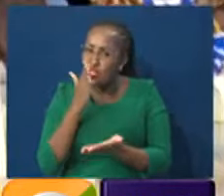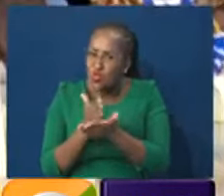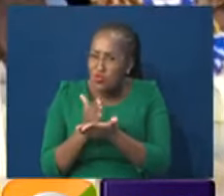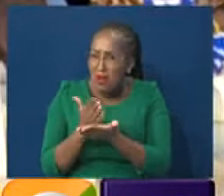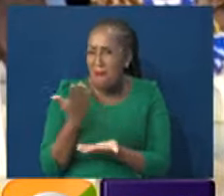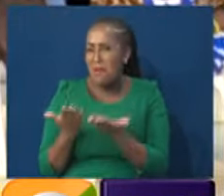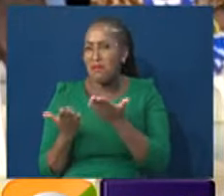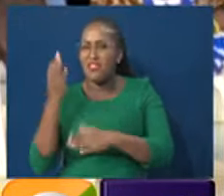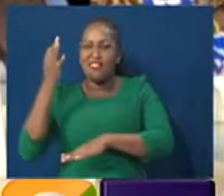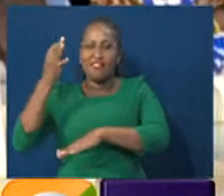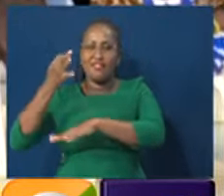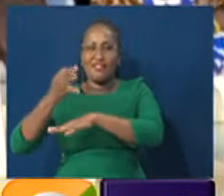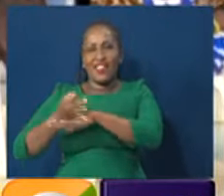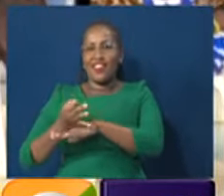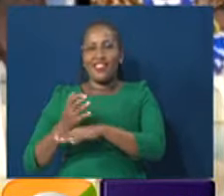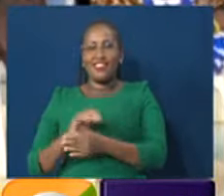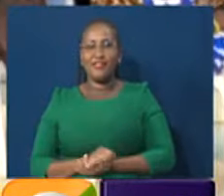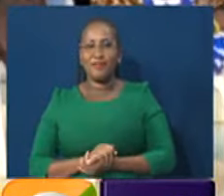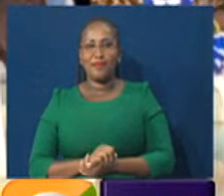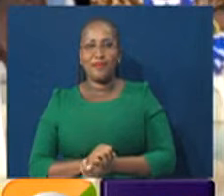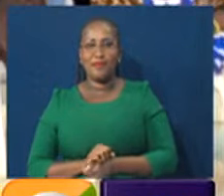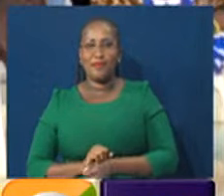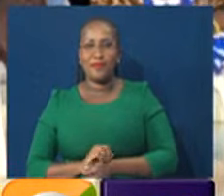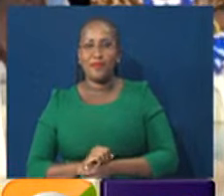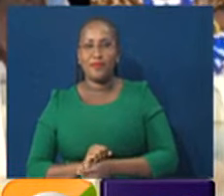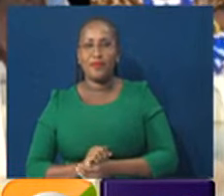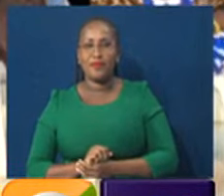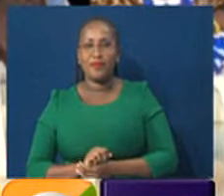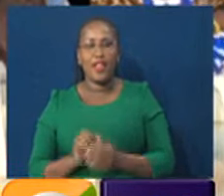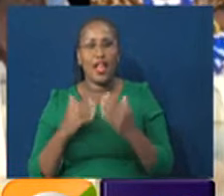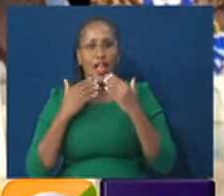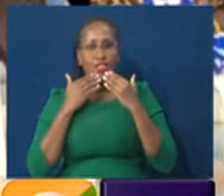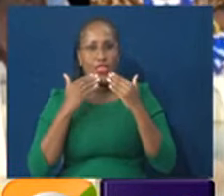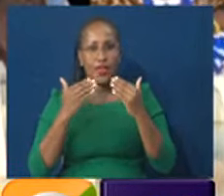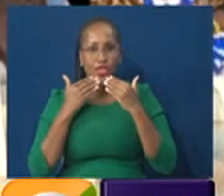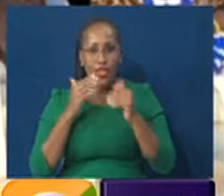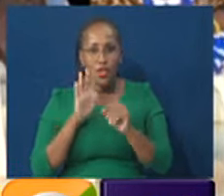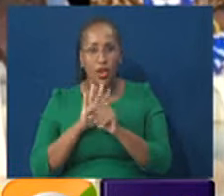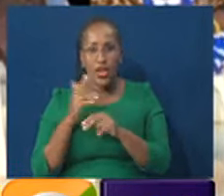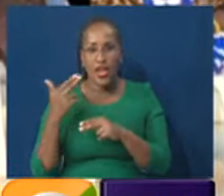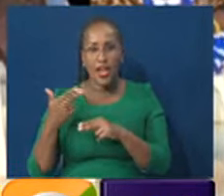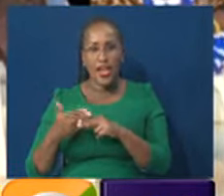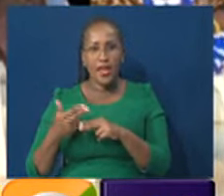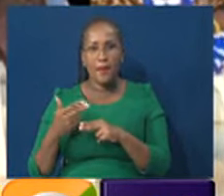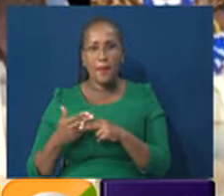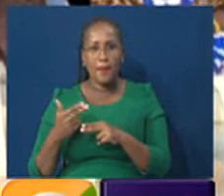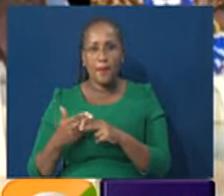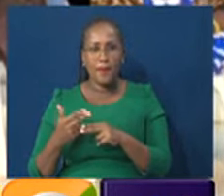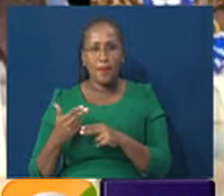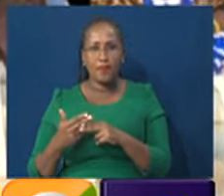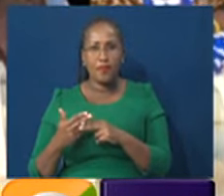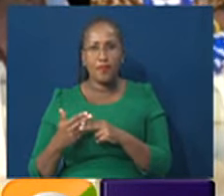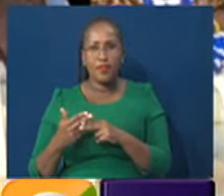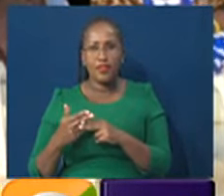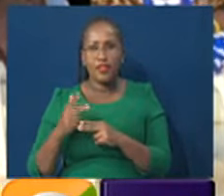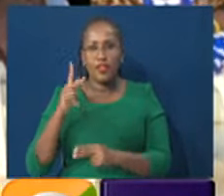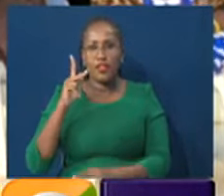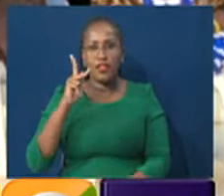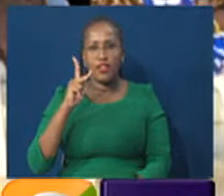ama mfuko una tatizo kidogo? Asante sana. Kwa majina naitwa Kizito